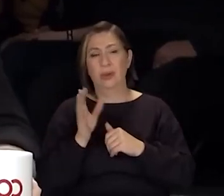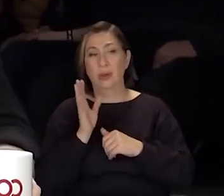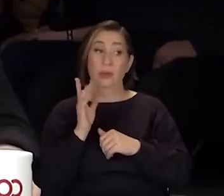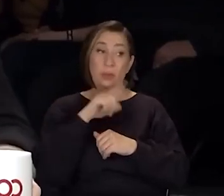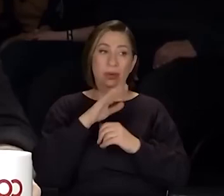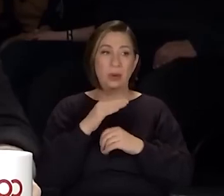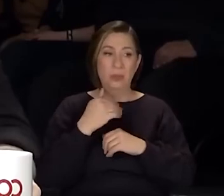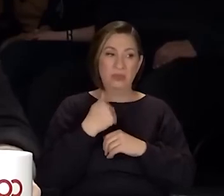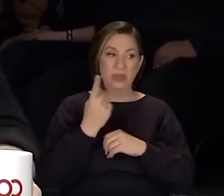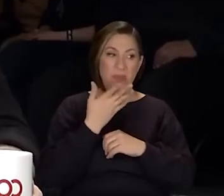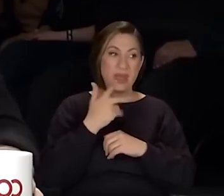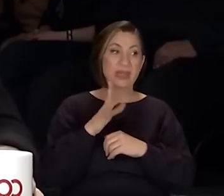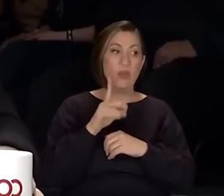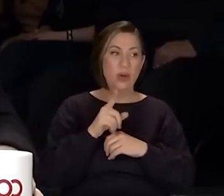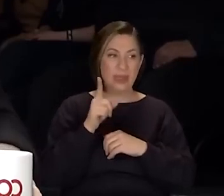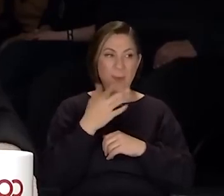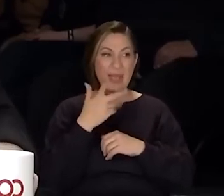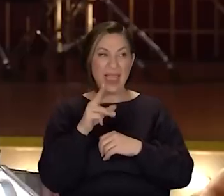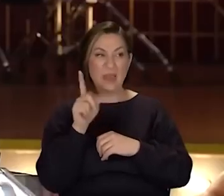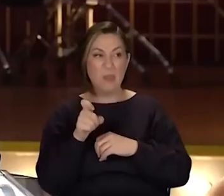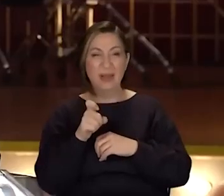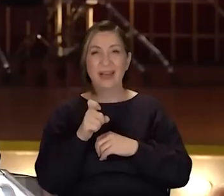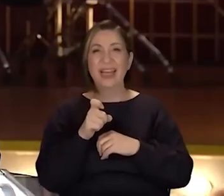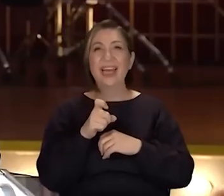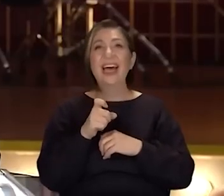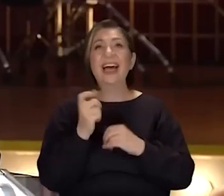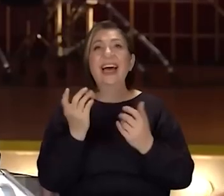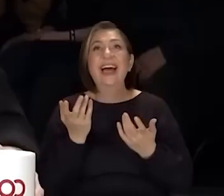Öbürküsü dedi ki ben bir şeye benzetemedim. Sen benzettin mi?